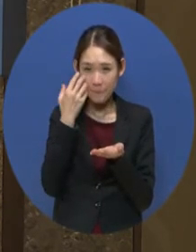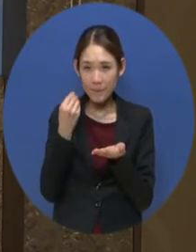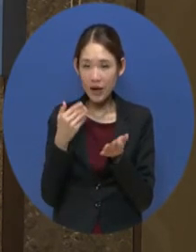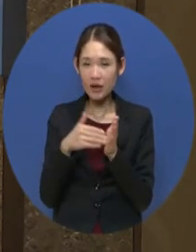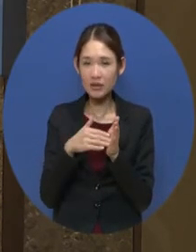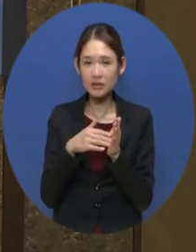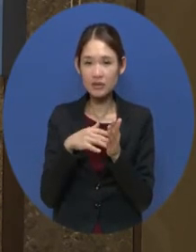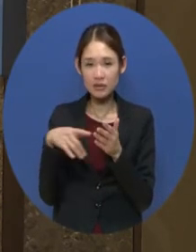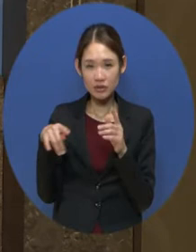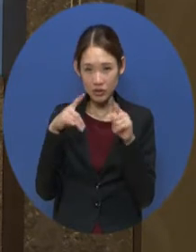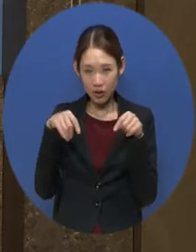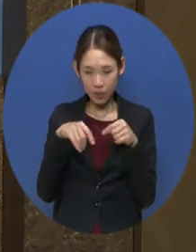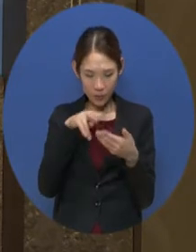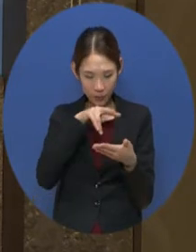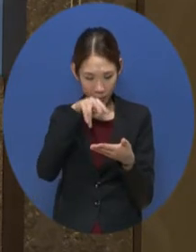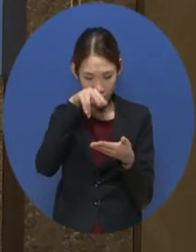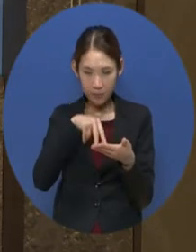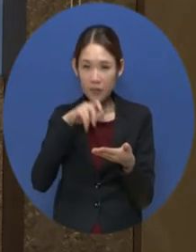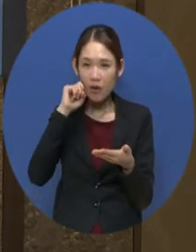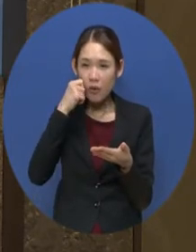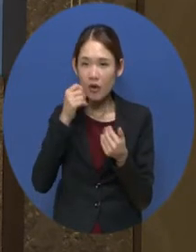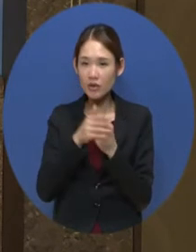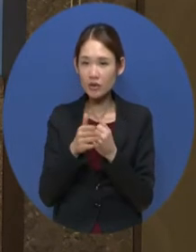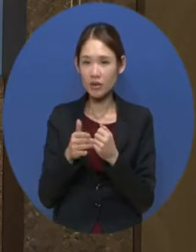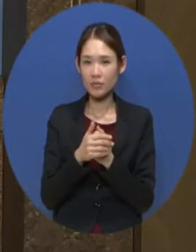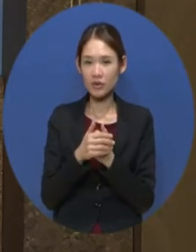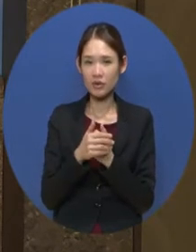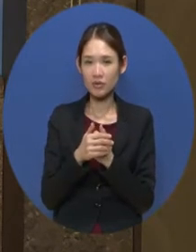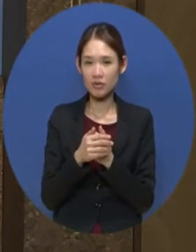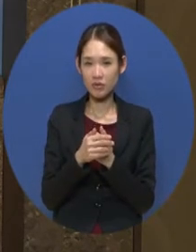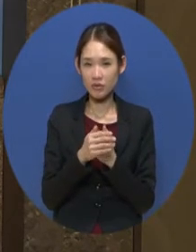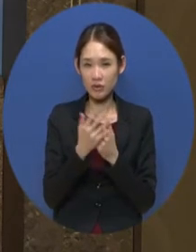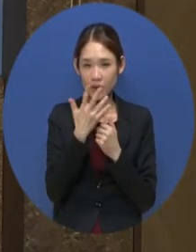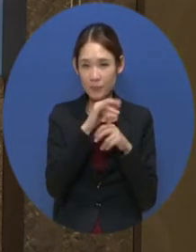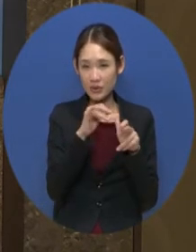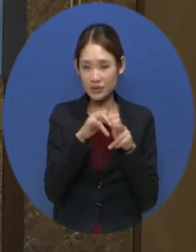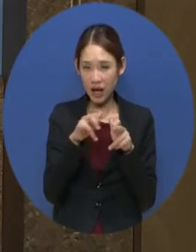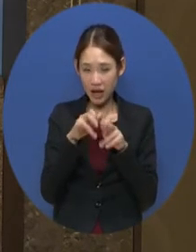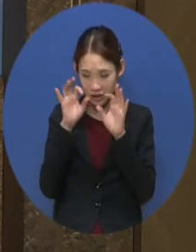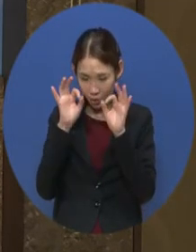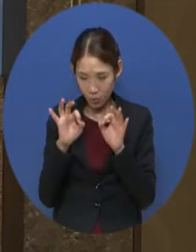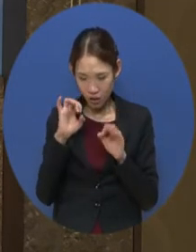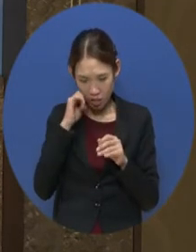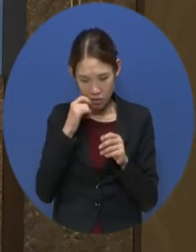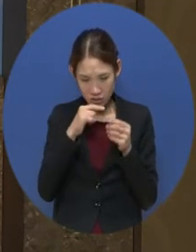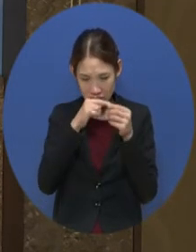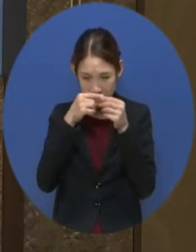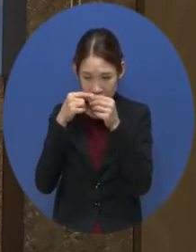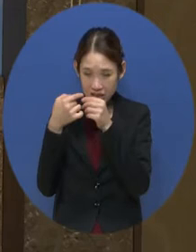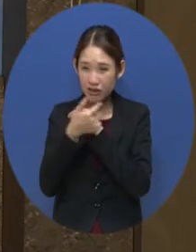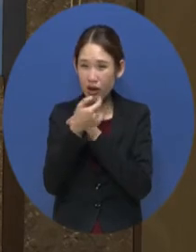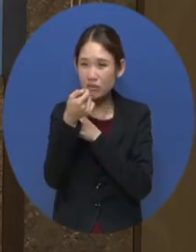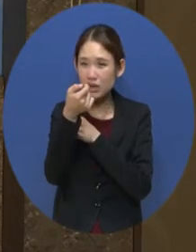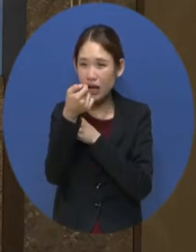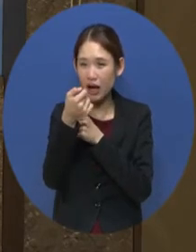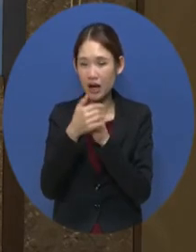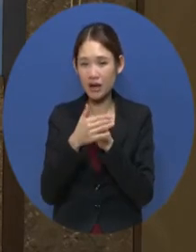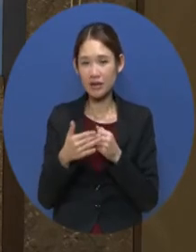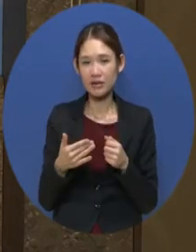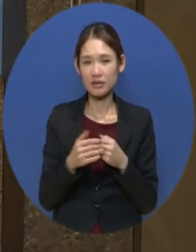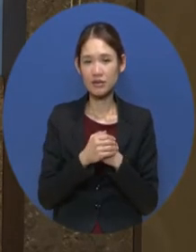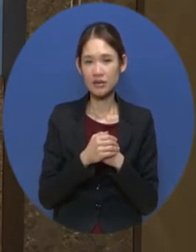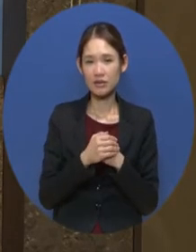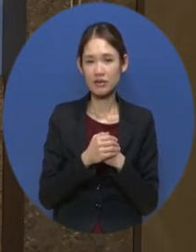시각장애인이 의약품 설명서를 볼 수가 없잖아요. 그래서 사실 비장애인분들도 보기가 힘들죠. 너무 작고 막 접혀있고 그러다 보니까.